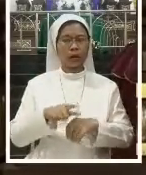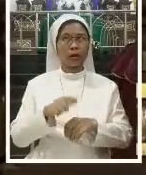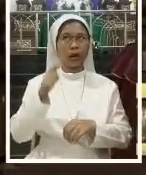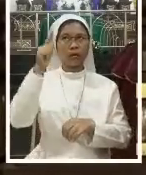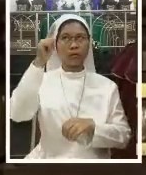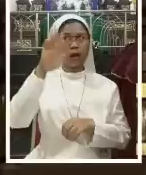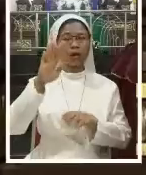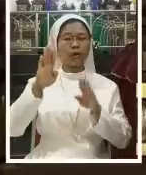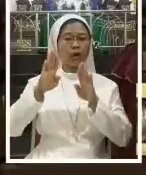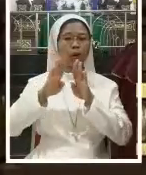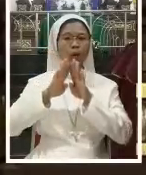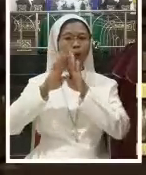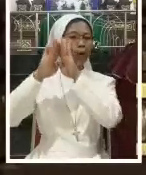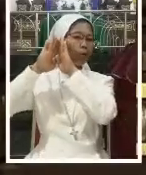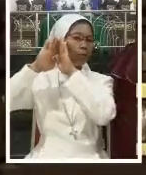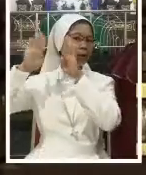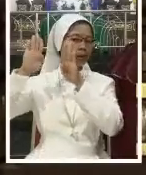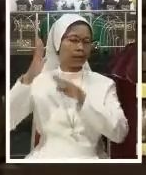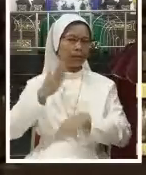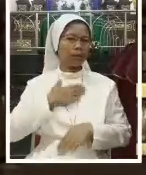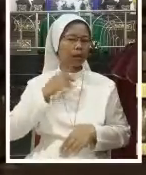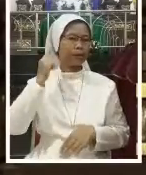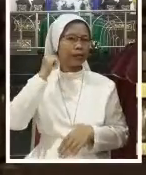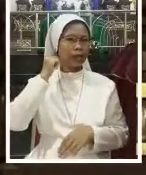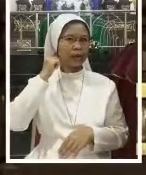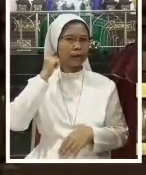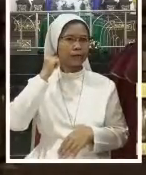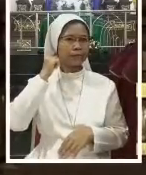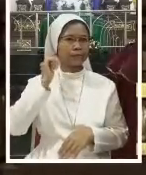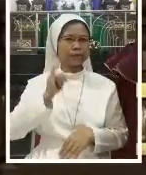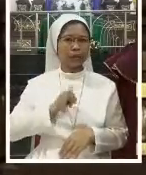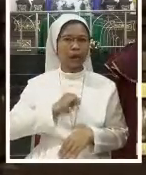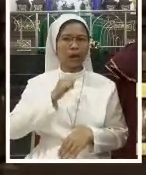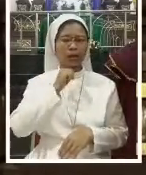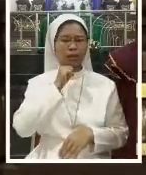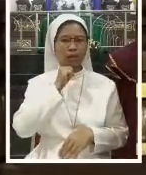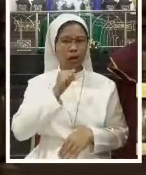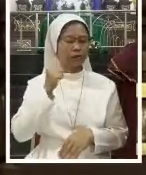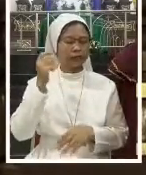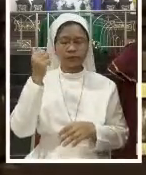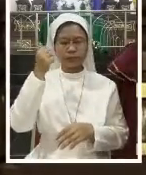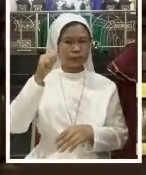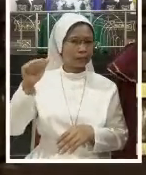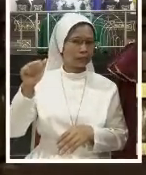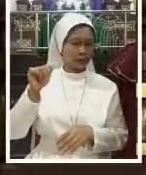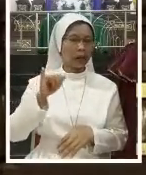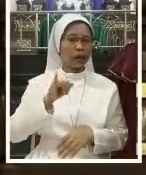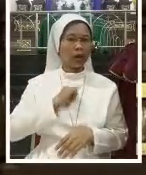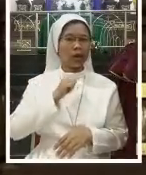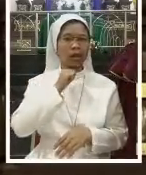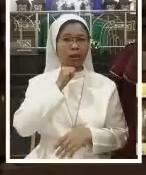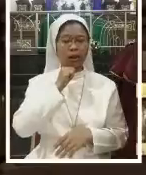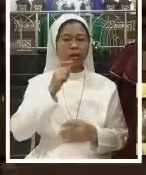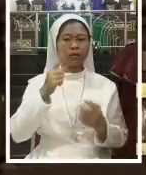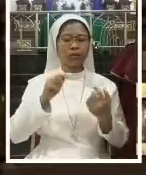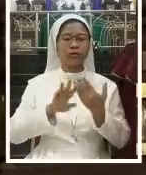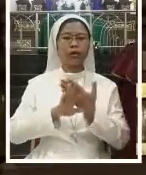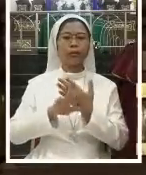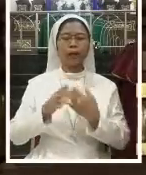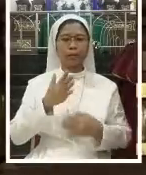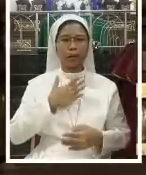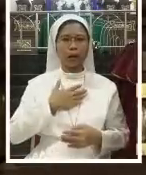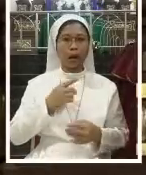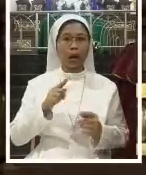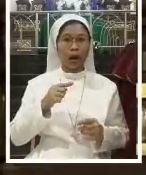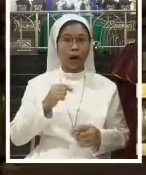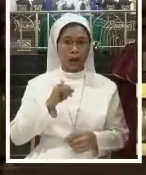Diyos na kagurangnan ang sakong talinga. Di ako nagtumang, di ako nagtalikod.